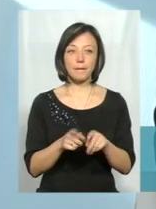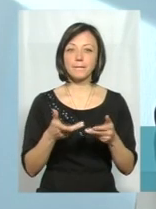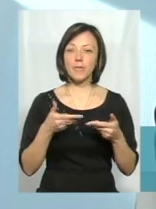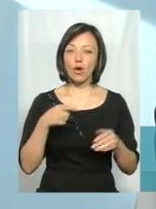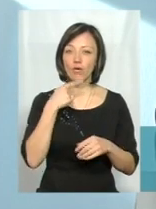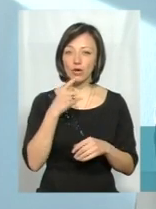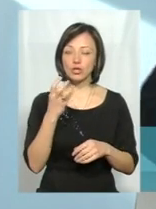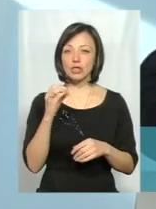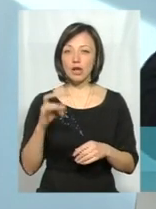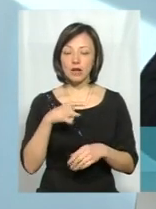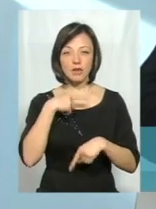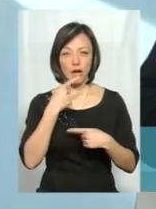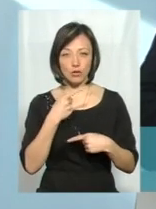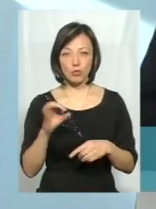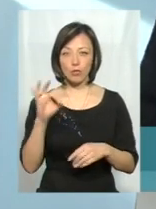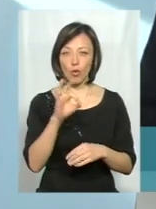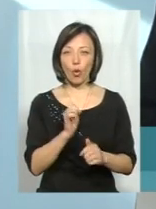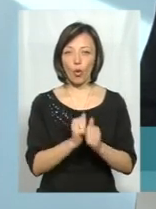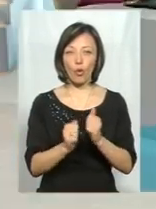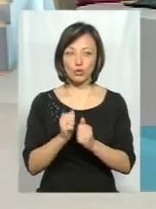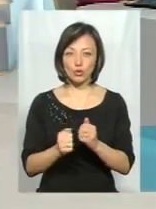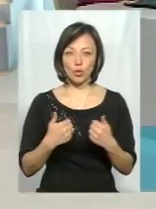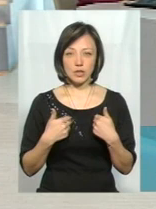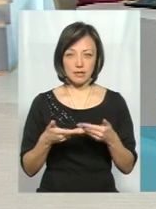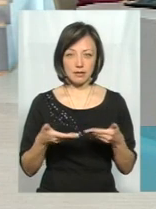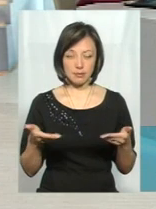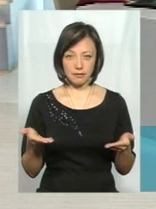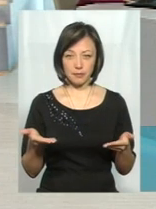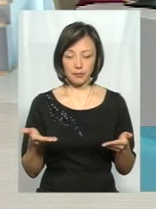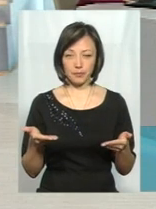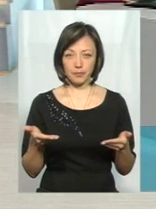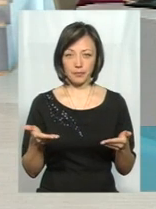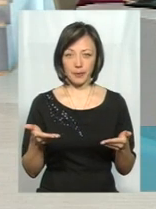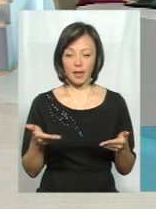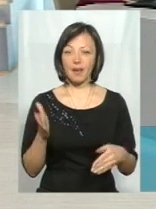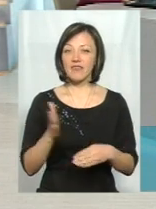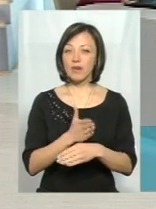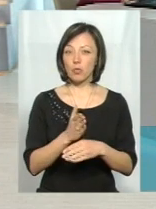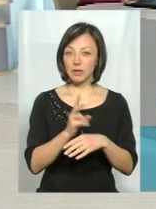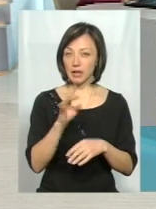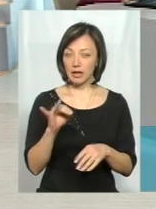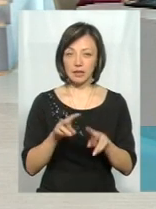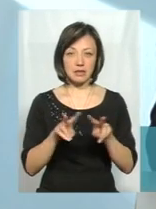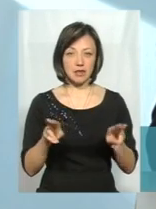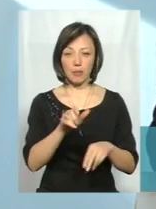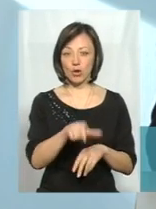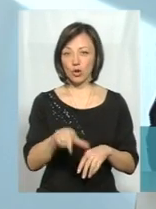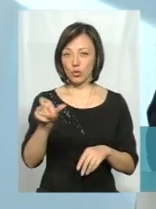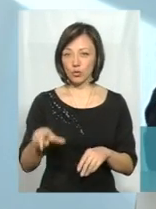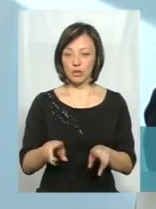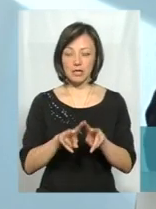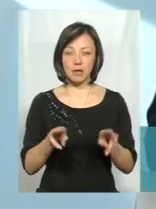йде, ще раз кажу, мова йде про кожного з нас. Так. А виробники – це ті самі люди, це та